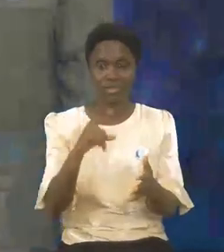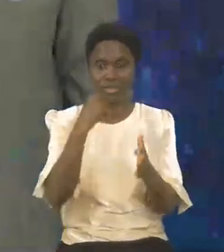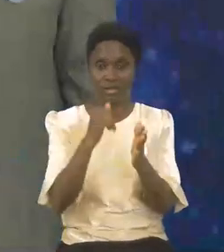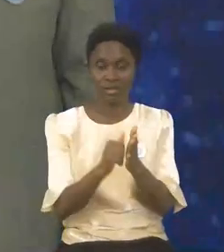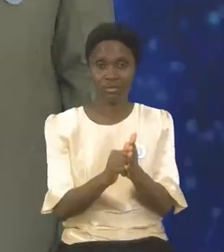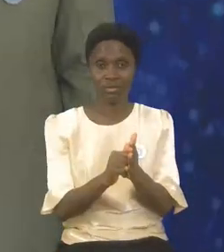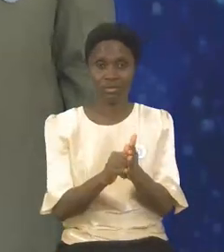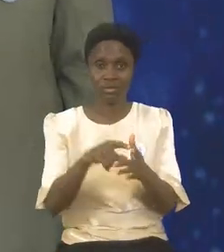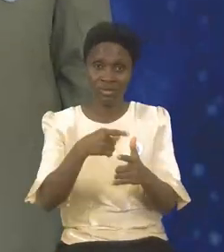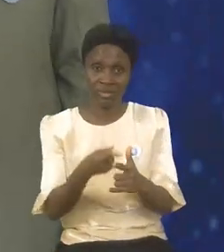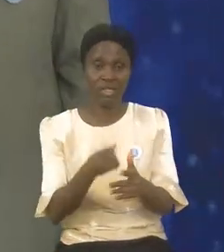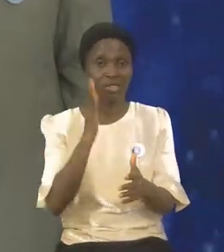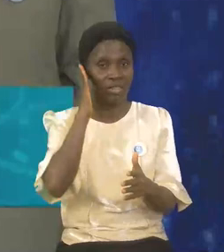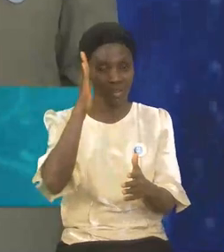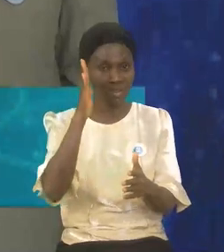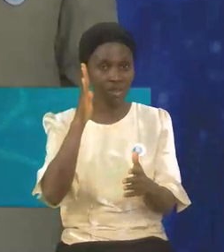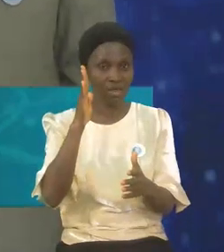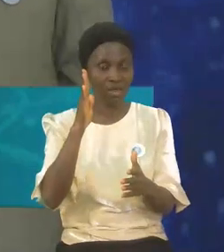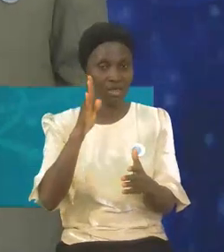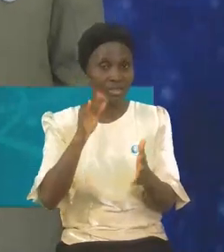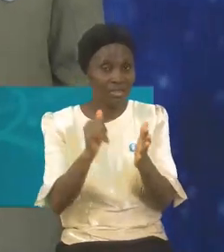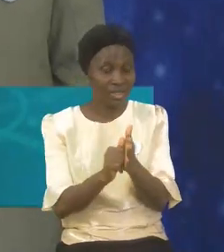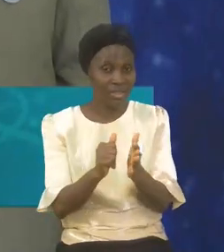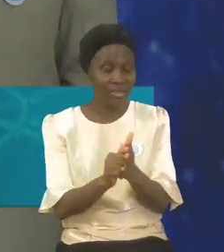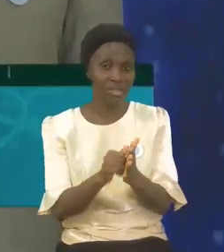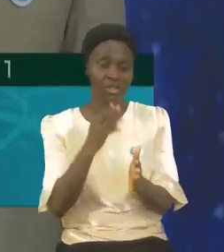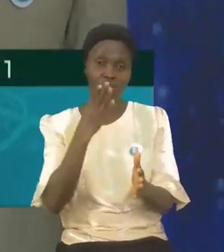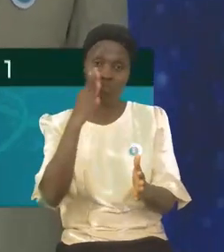Et puis c'est dit au verset 8. Verset 8 est dit,